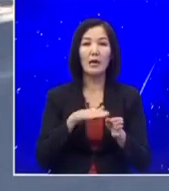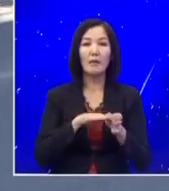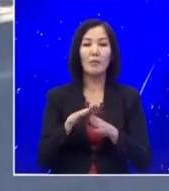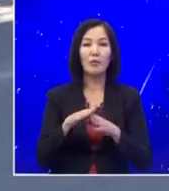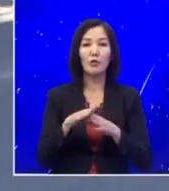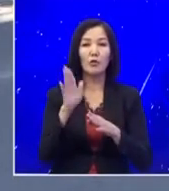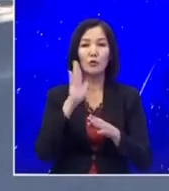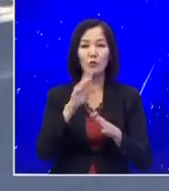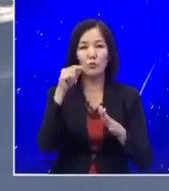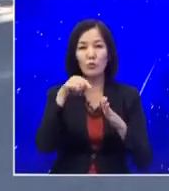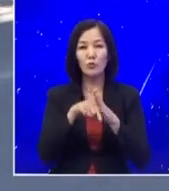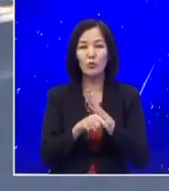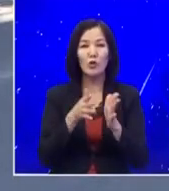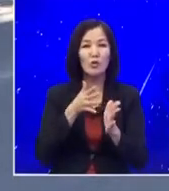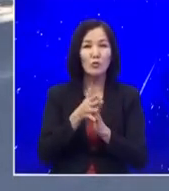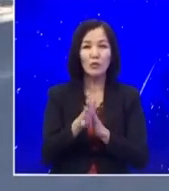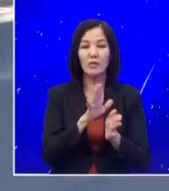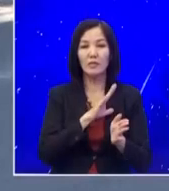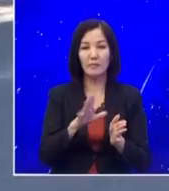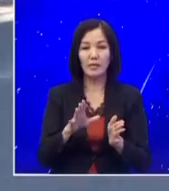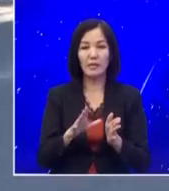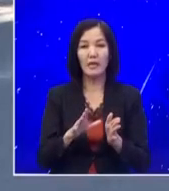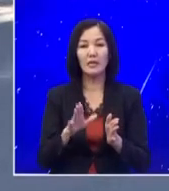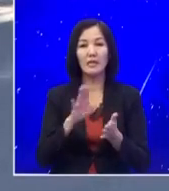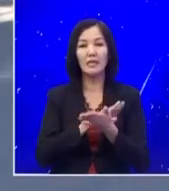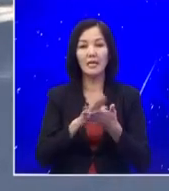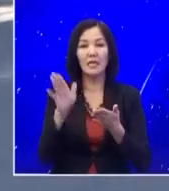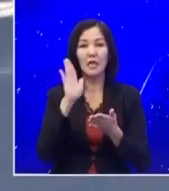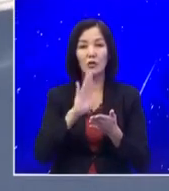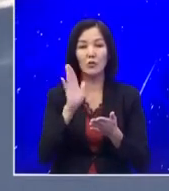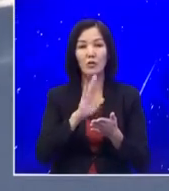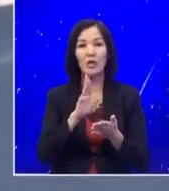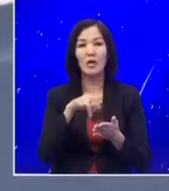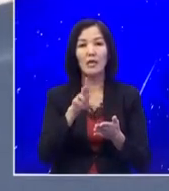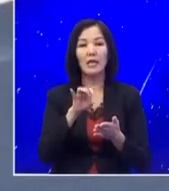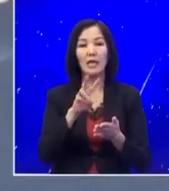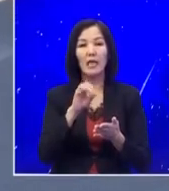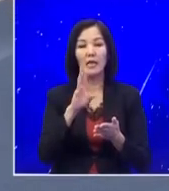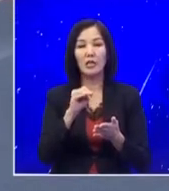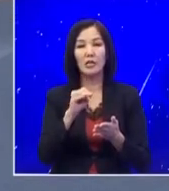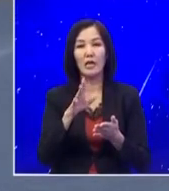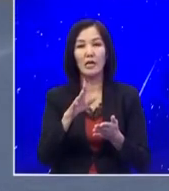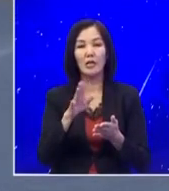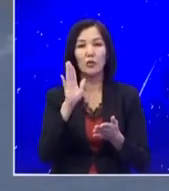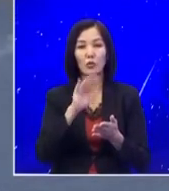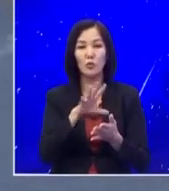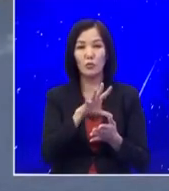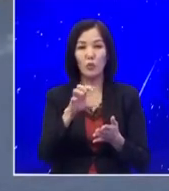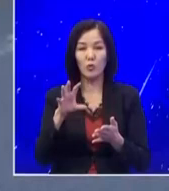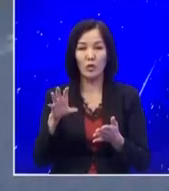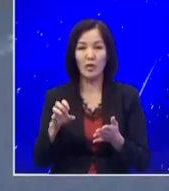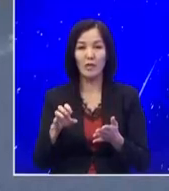су өткізбеу үшін арнайы жасалған зат. Сонымен қатар тазартылған суды дренаж жүйесіне ағызып, жіберетін сорғылар мен